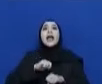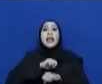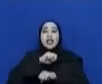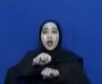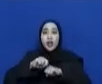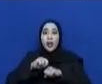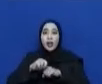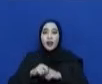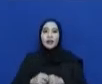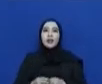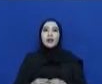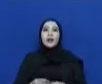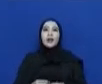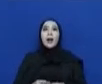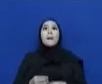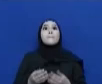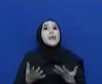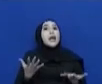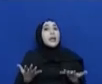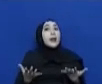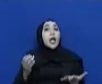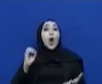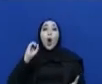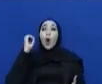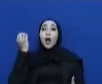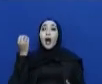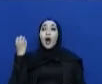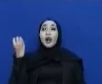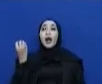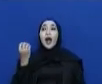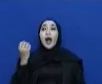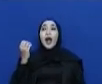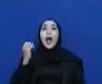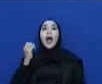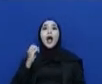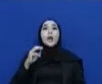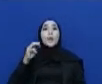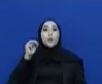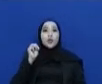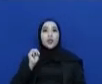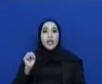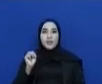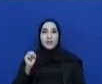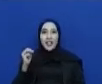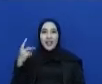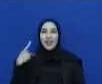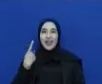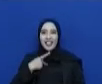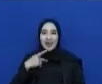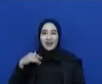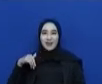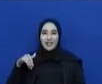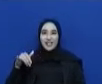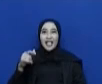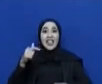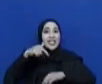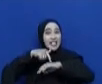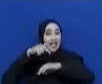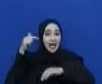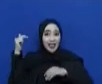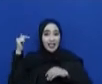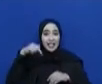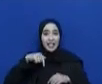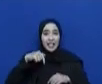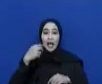kisah Bagaimana orang-orang muslim rohingya di Myanmar kita masih saat ini melihat